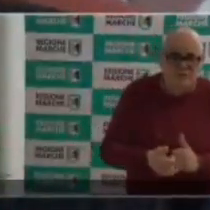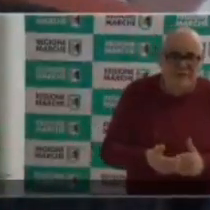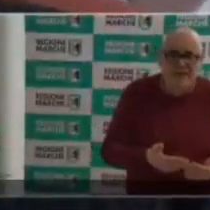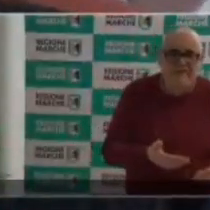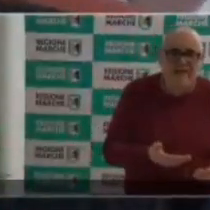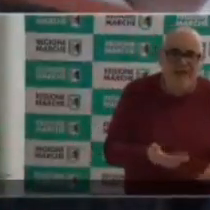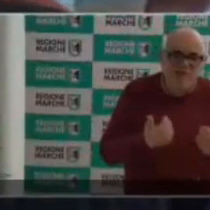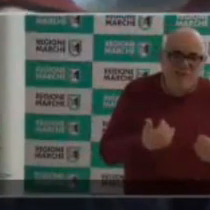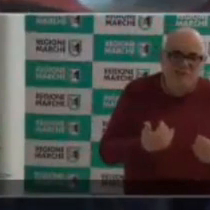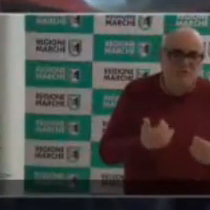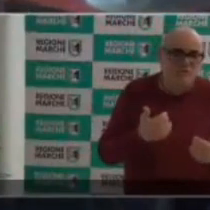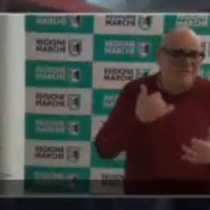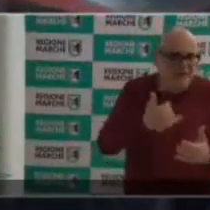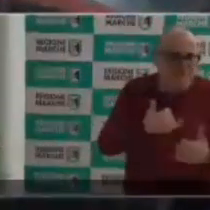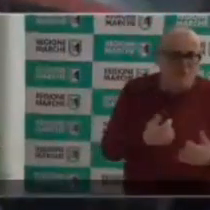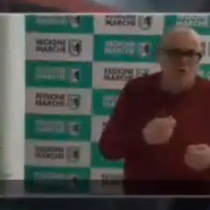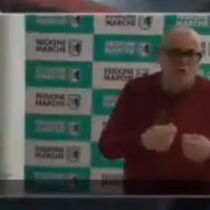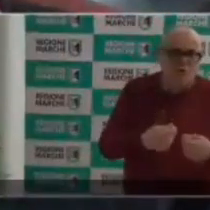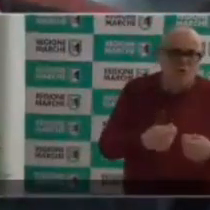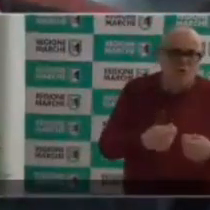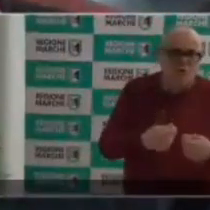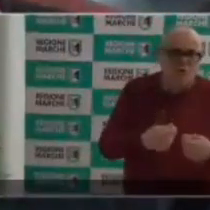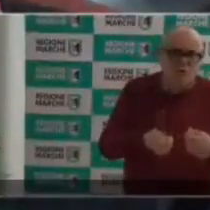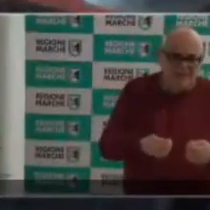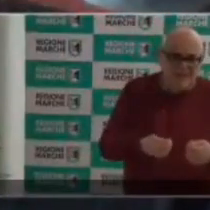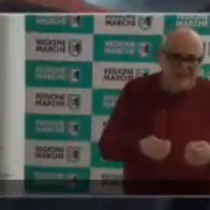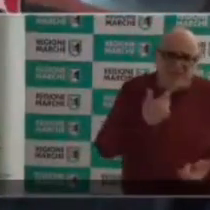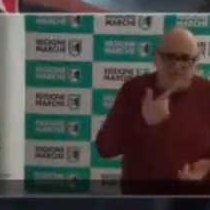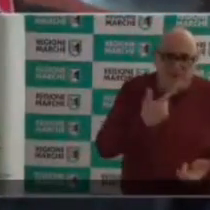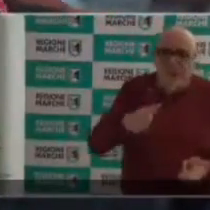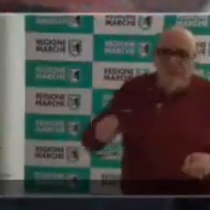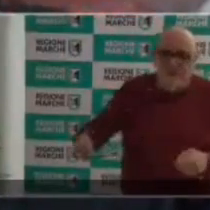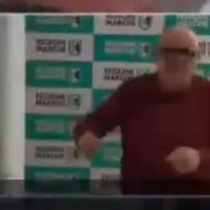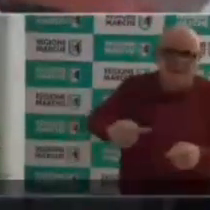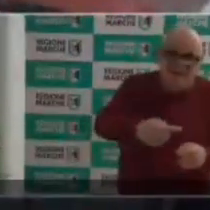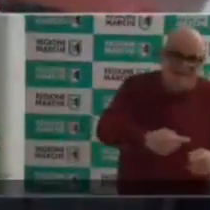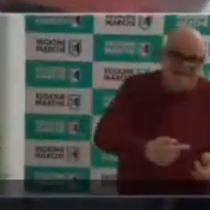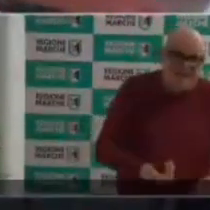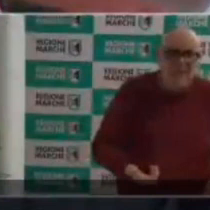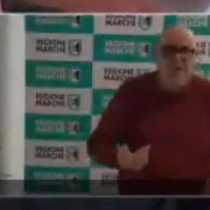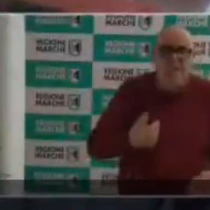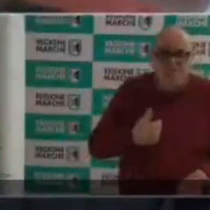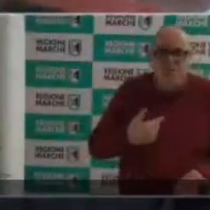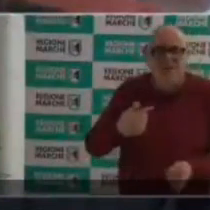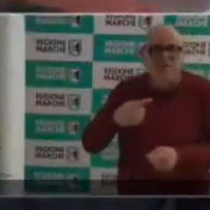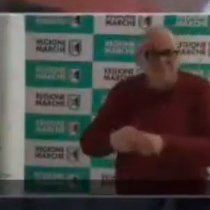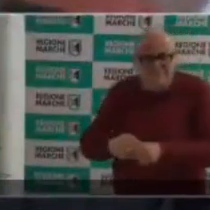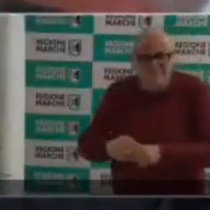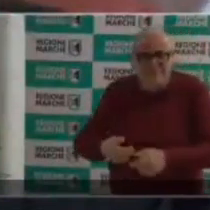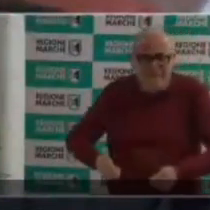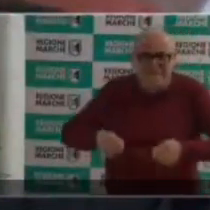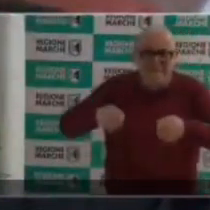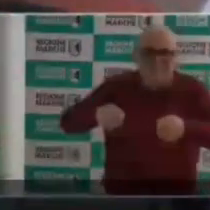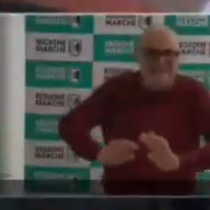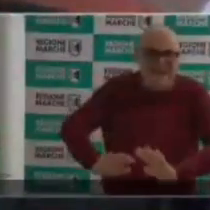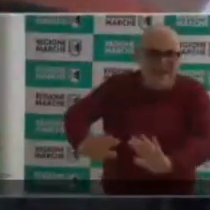vicina va a prendere la spesa, se passano i soldi alla destra perché magari il paziente è positivo, dunque le cose,